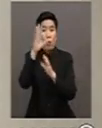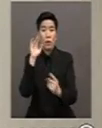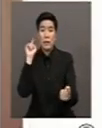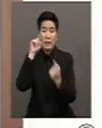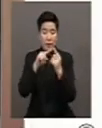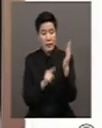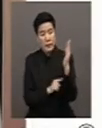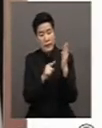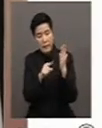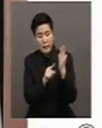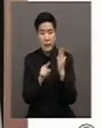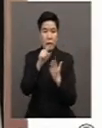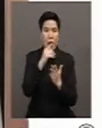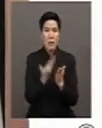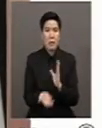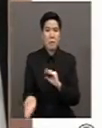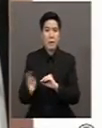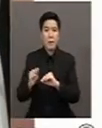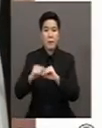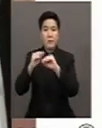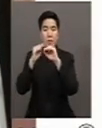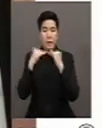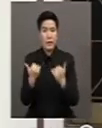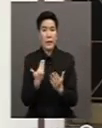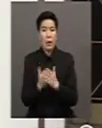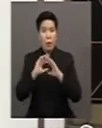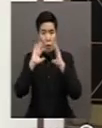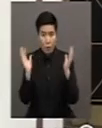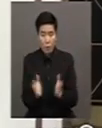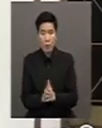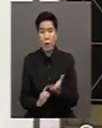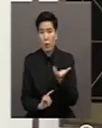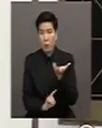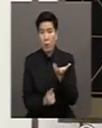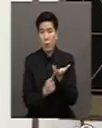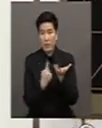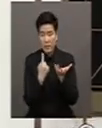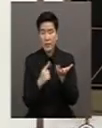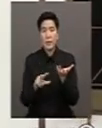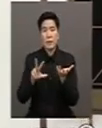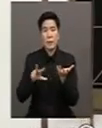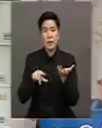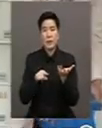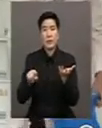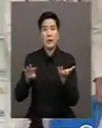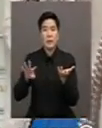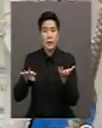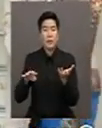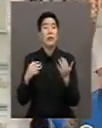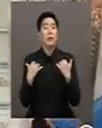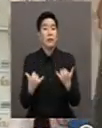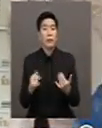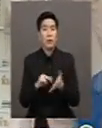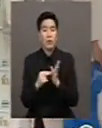งปลายทางแปลว่าราคาจะสูงขึ้นคุณผู้ชมราคานี่สูงถึงกิโลกรัมละประมาณ 3,000 ถึง 4,000 บาททีเดียวส